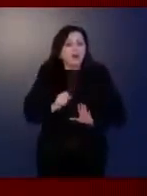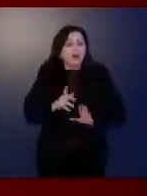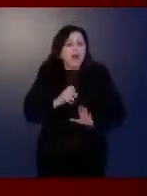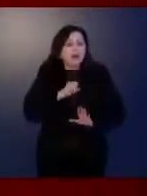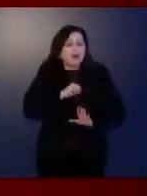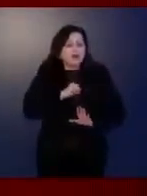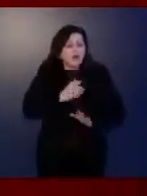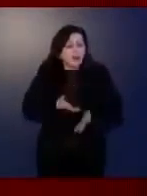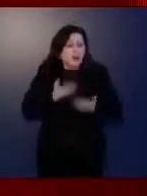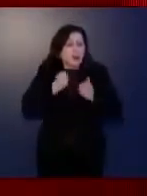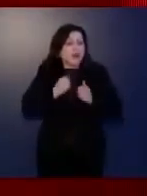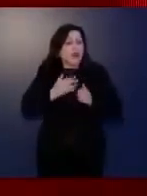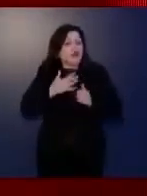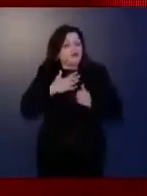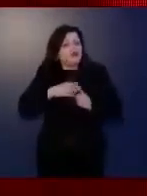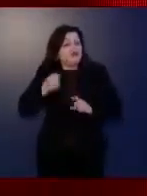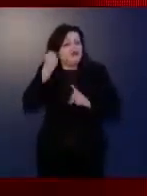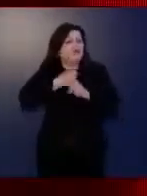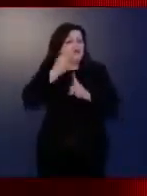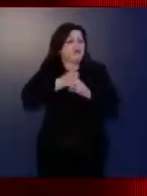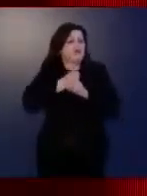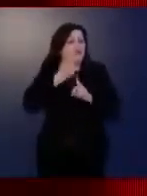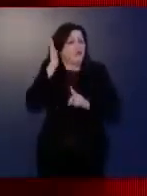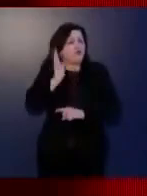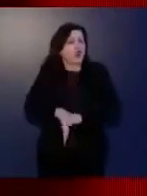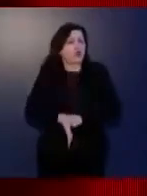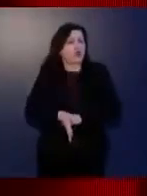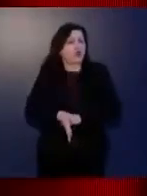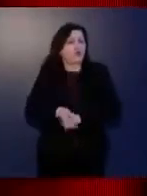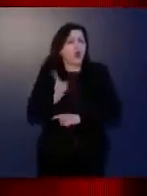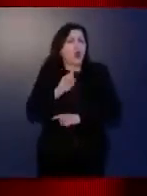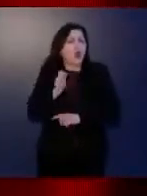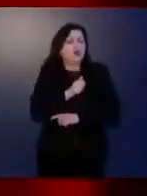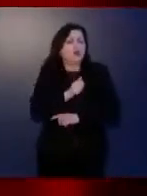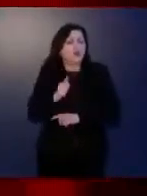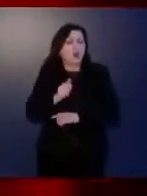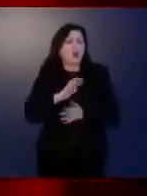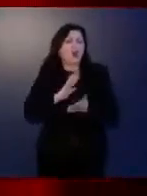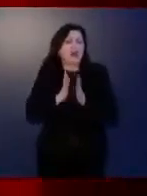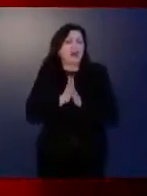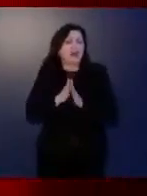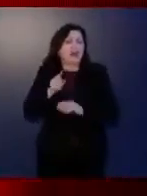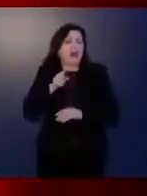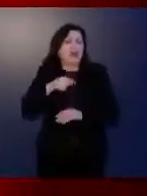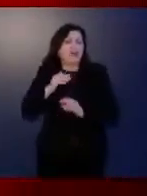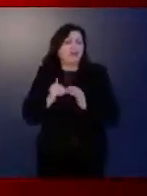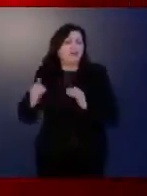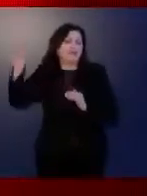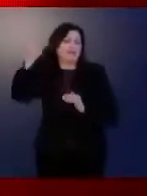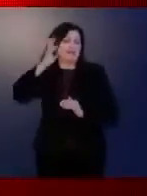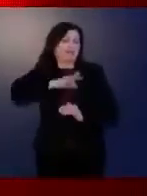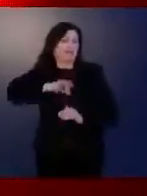θεριά, όχι μόνο με μεγάλα συμφέροντα, αλλά και με τους